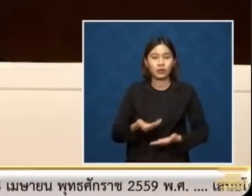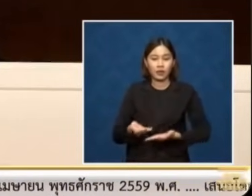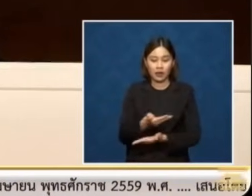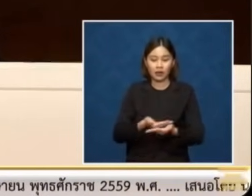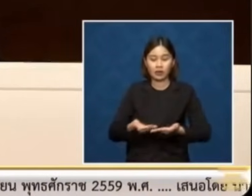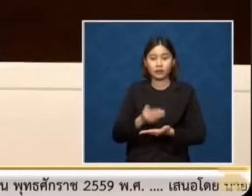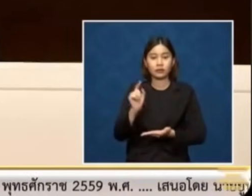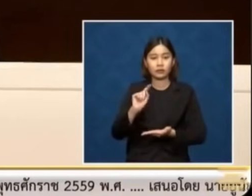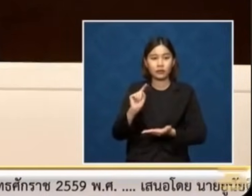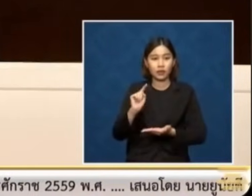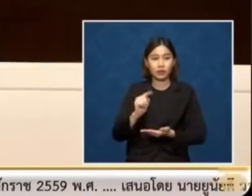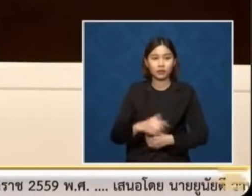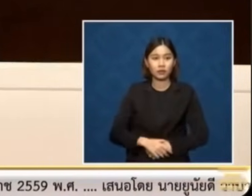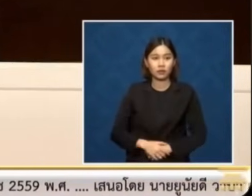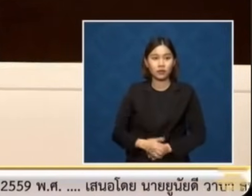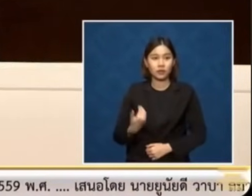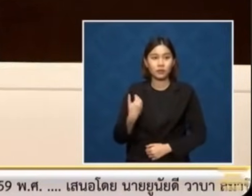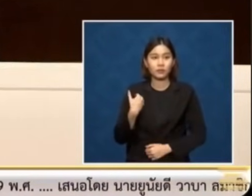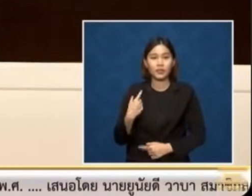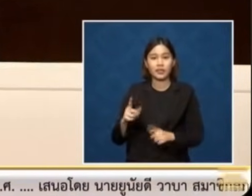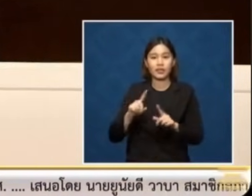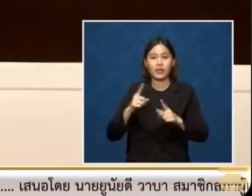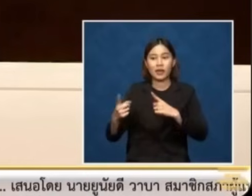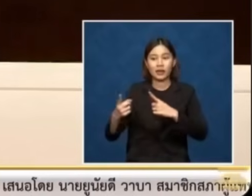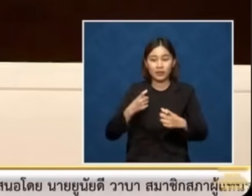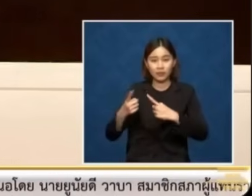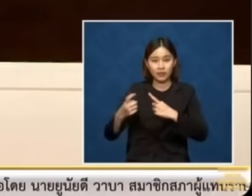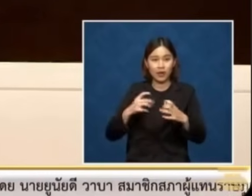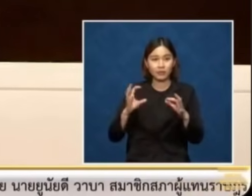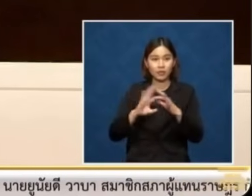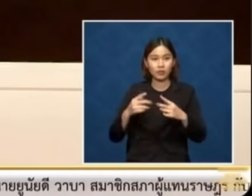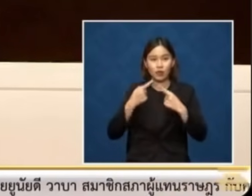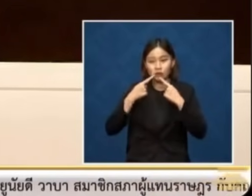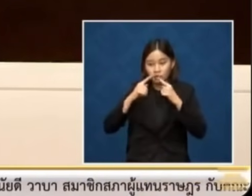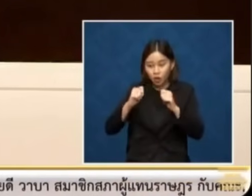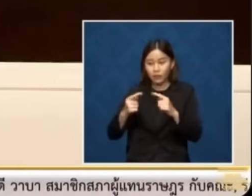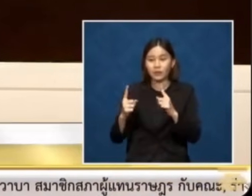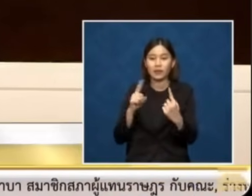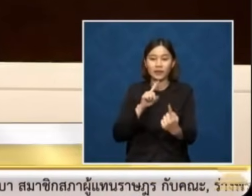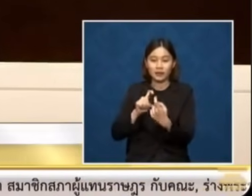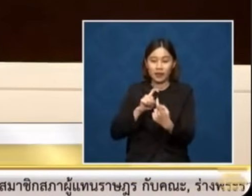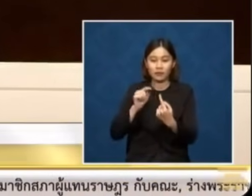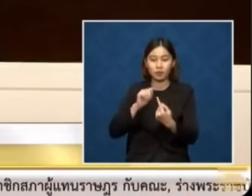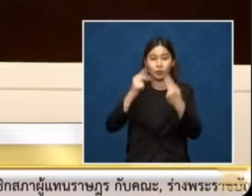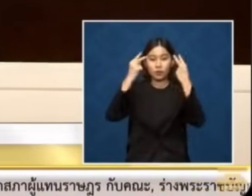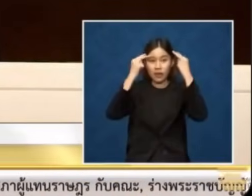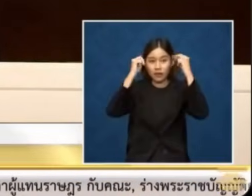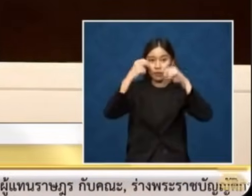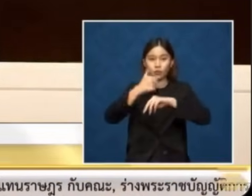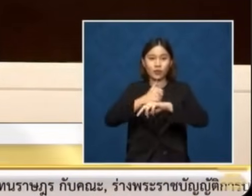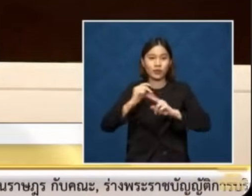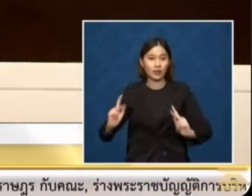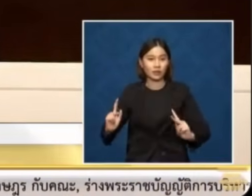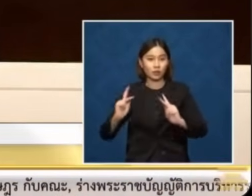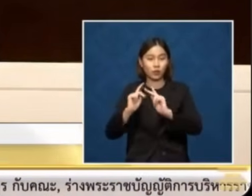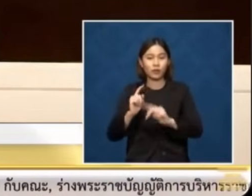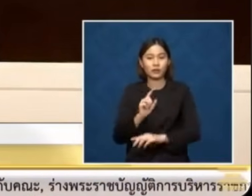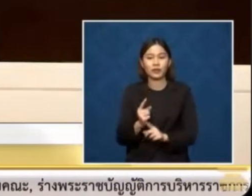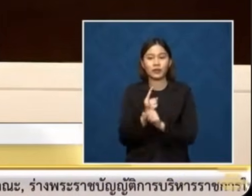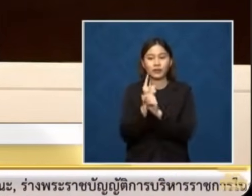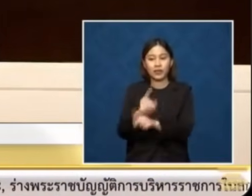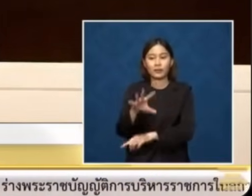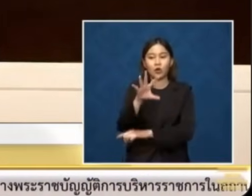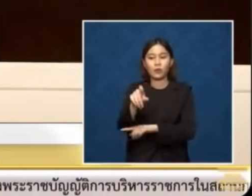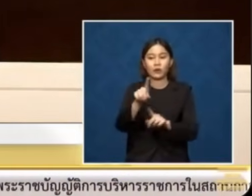เล็กน้อยนะครับเนื่องจากมีการซักถามกันในความชัดเจนเรื่องของการตอบกระทู้ถามของนายกรัฐมนตรีแล้วก็รัฐมนตรีตามข้อบังคับ